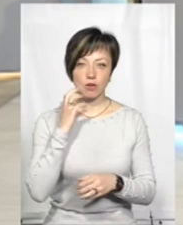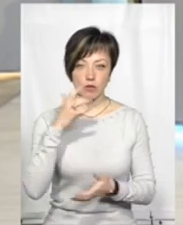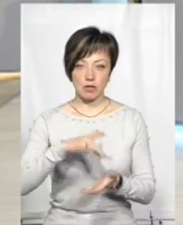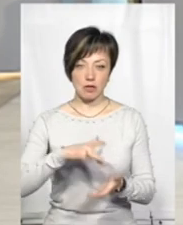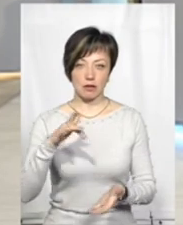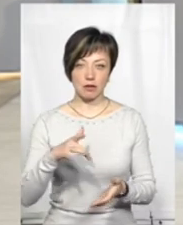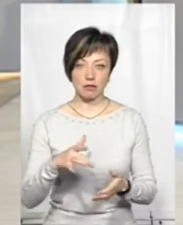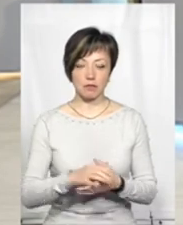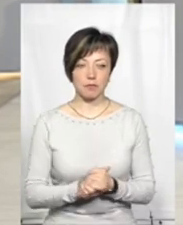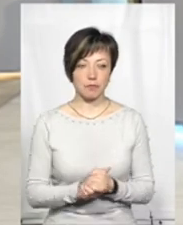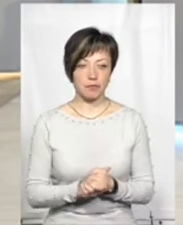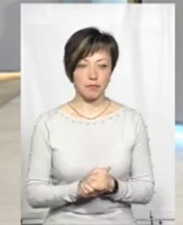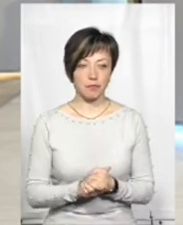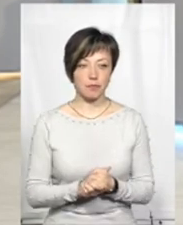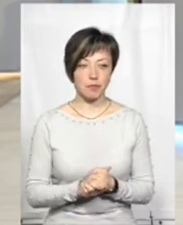серйозний центр.